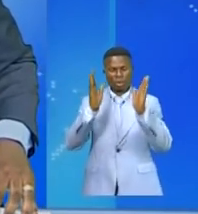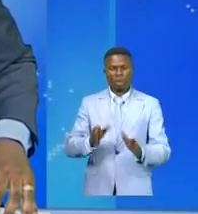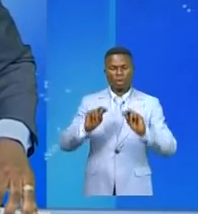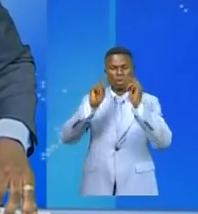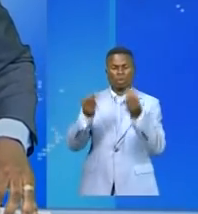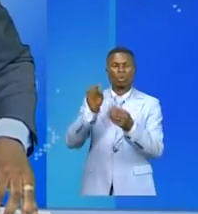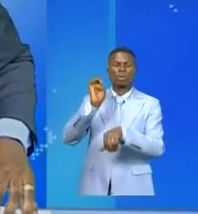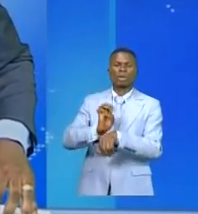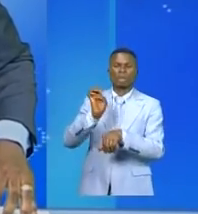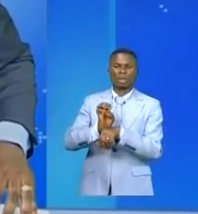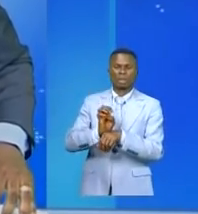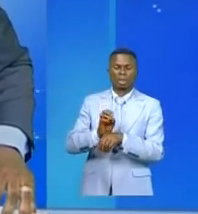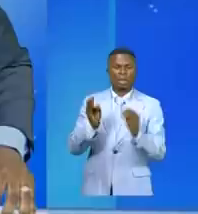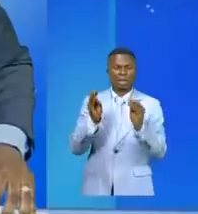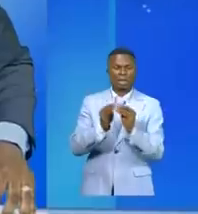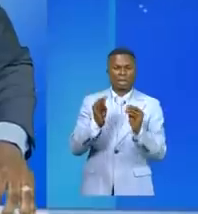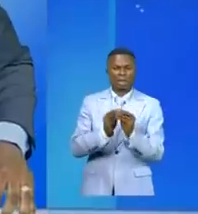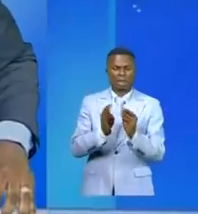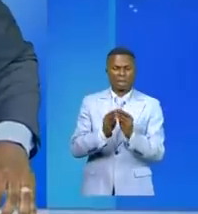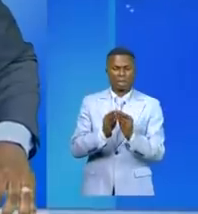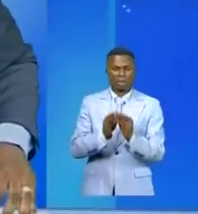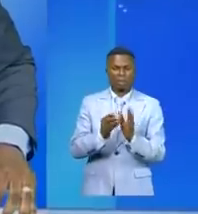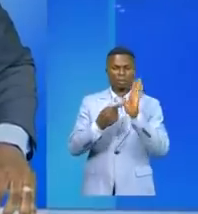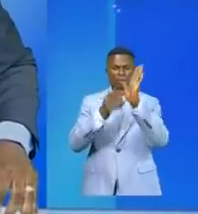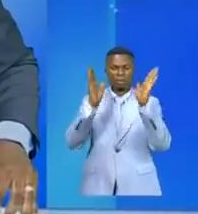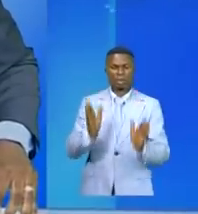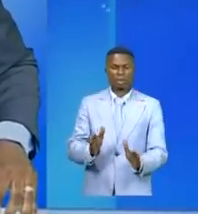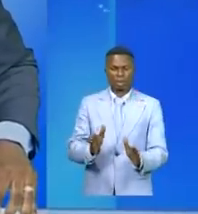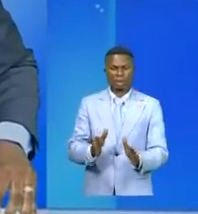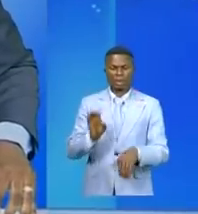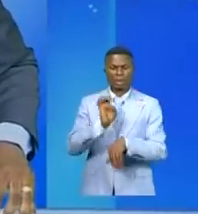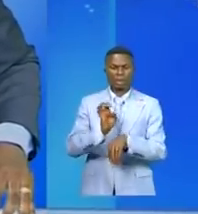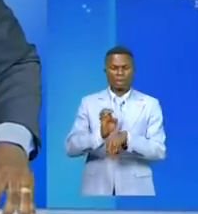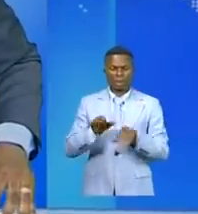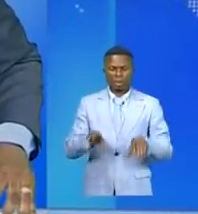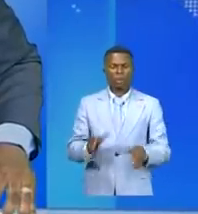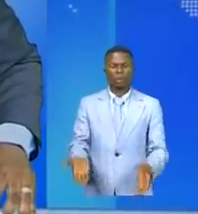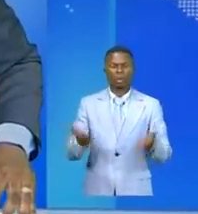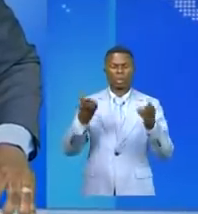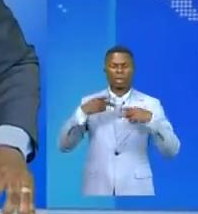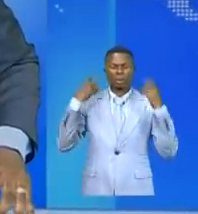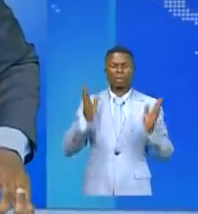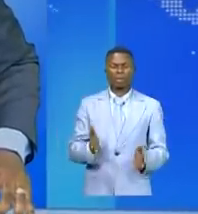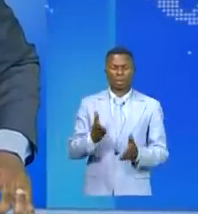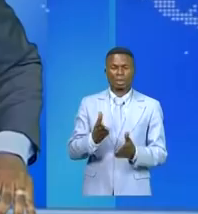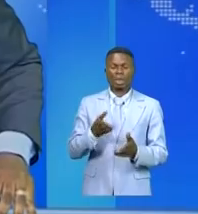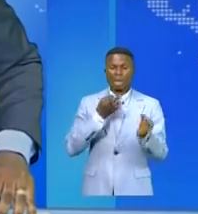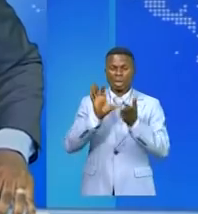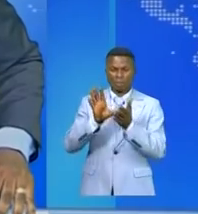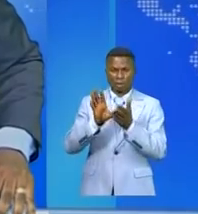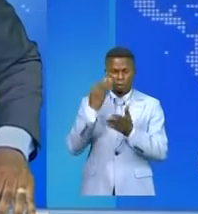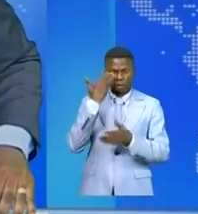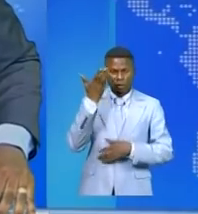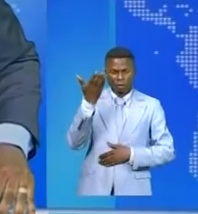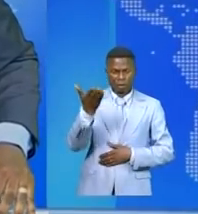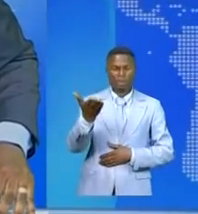confessions religieuses qui se sont retrouvés autour du représentant légal des églises de réveil, le pasteur Dodo Kamba. D'autres détails dans ce